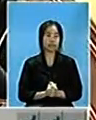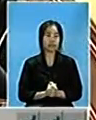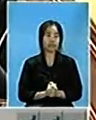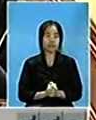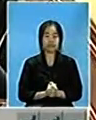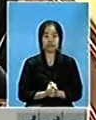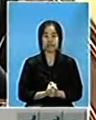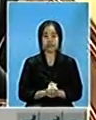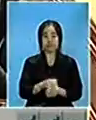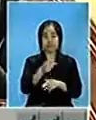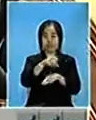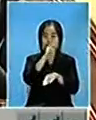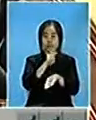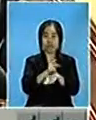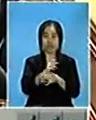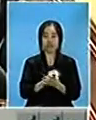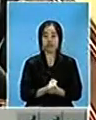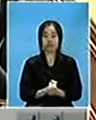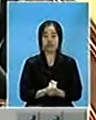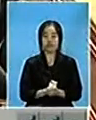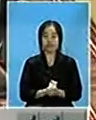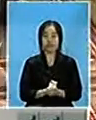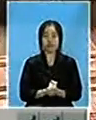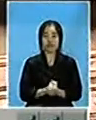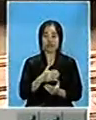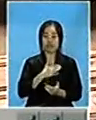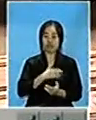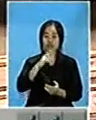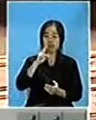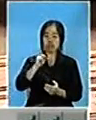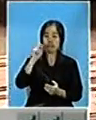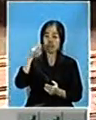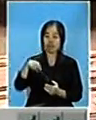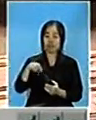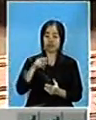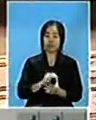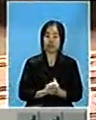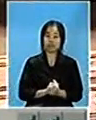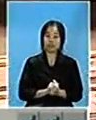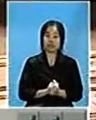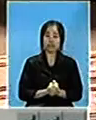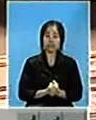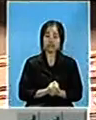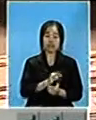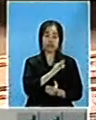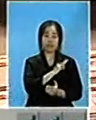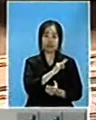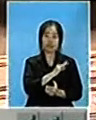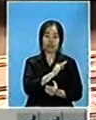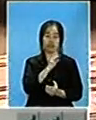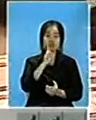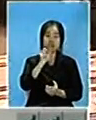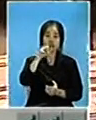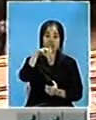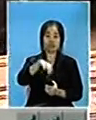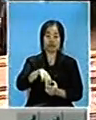กราบเรียนท่านประธานที่เคารพกับผมนิพิษอินทรสมบัติสมาชิกสภาผู้แทนราษฎรจังหวัดพั